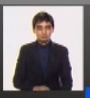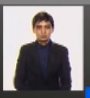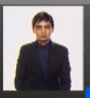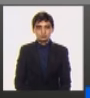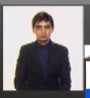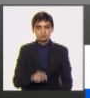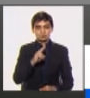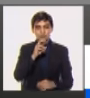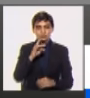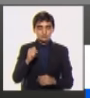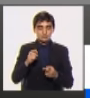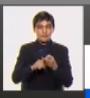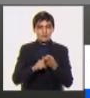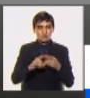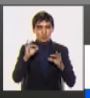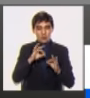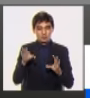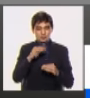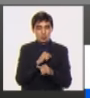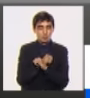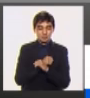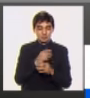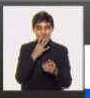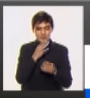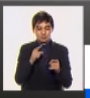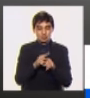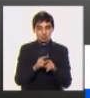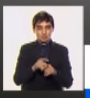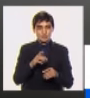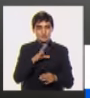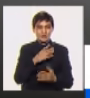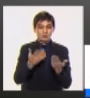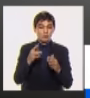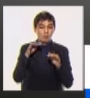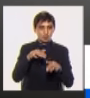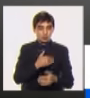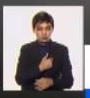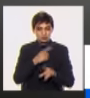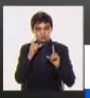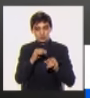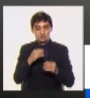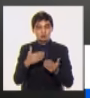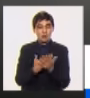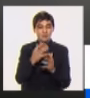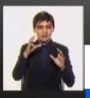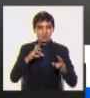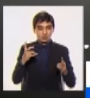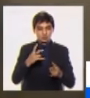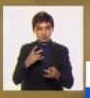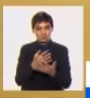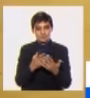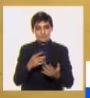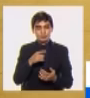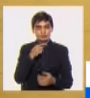коронавирус внес свои коррективы в сезон отпусков теперь если вы решите съехать к морю нужно помнить о новых правилах которые водят многие отели мира